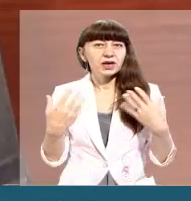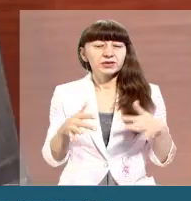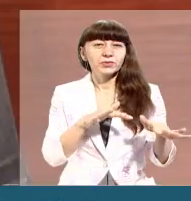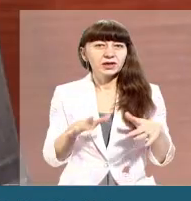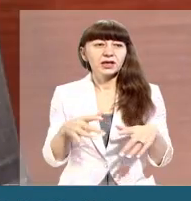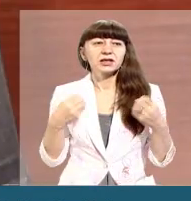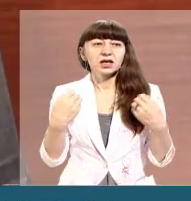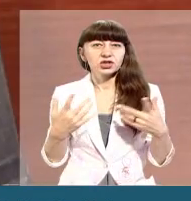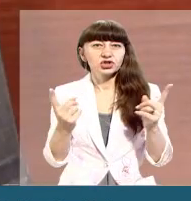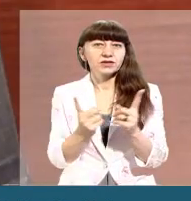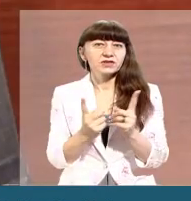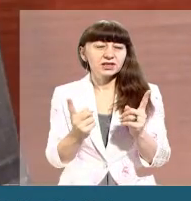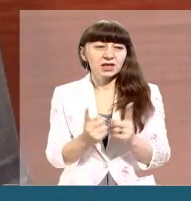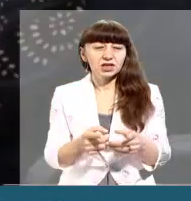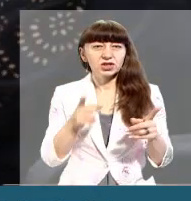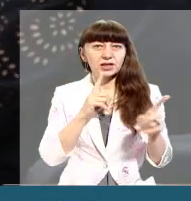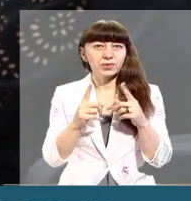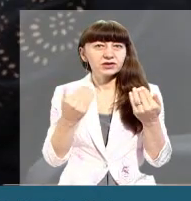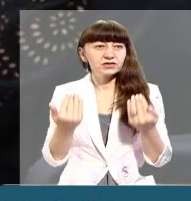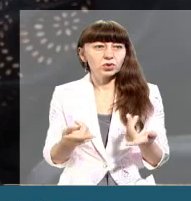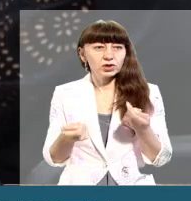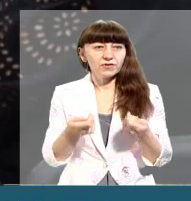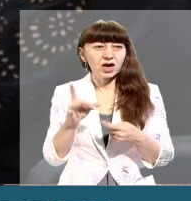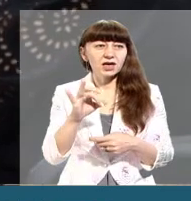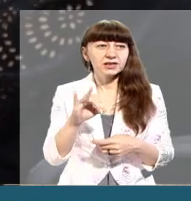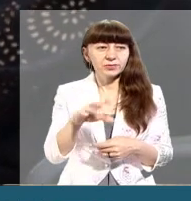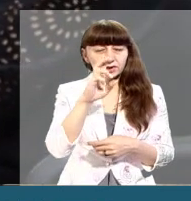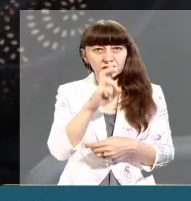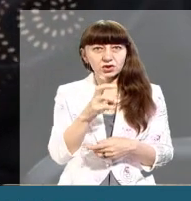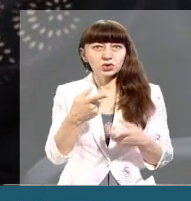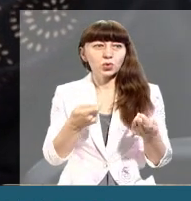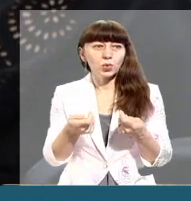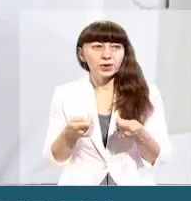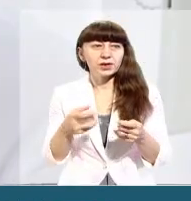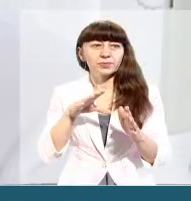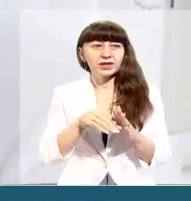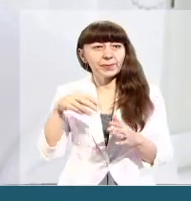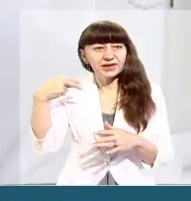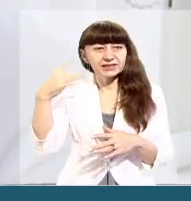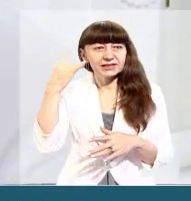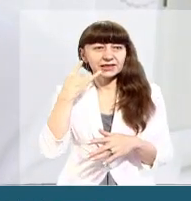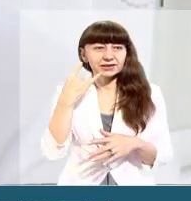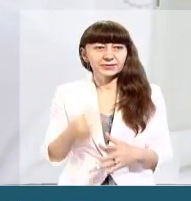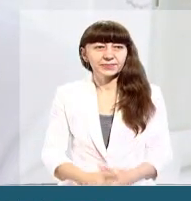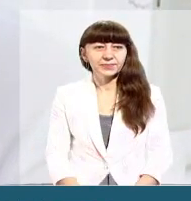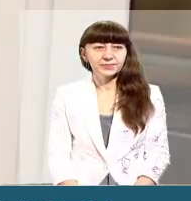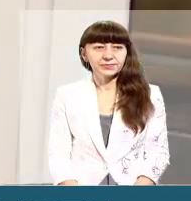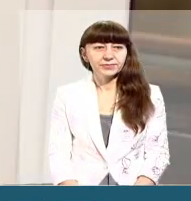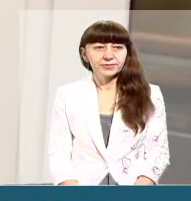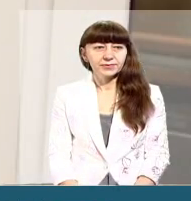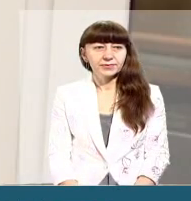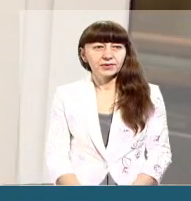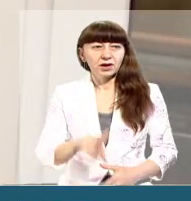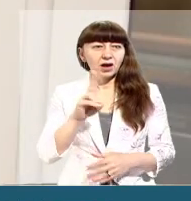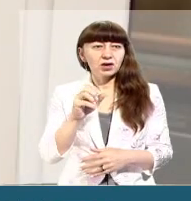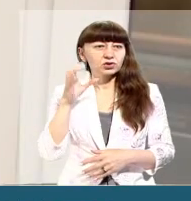и торжественные встречи. Торжественное собрание сегодня организовали в Академии государственного управления при президенте Республики Казахстан. В качестве